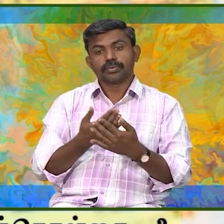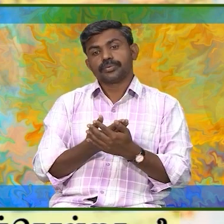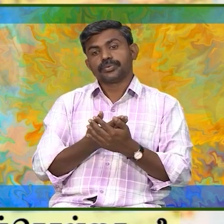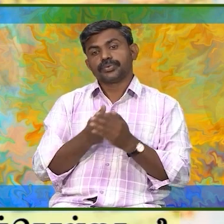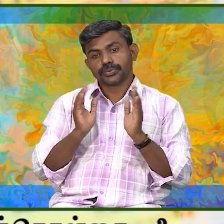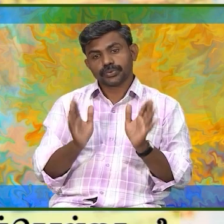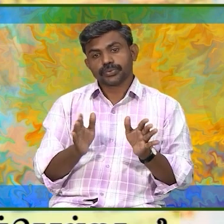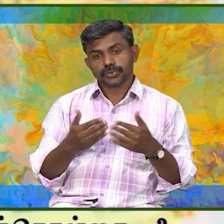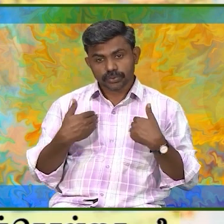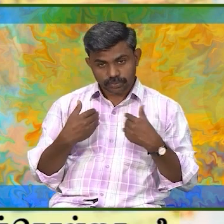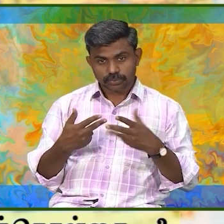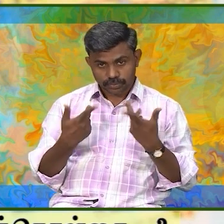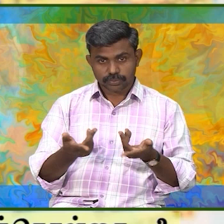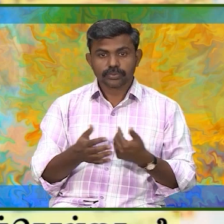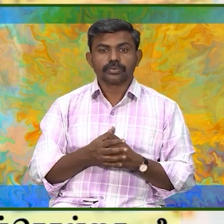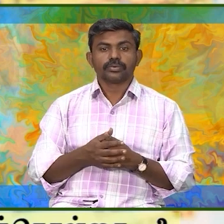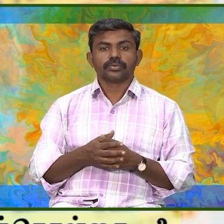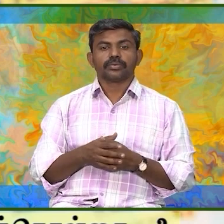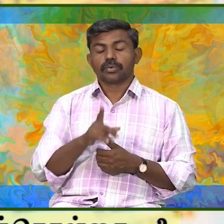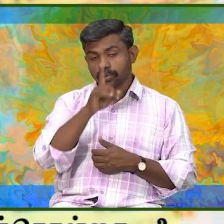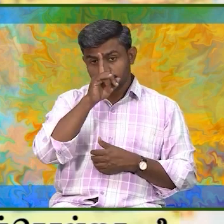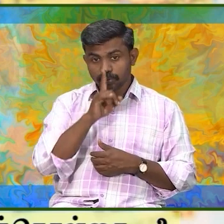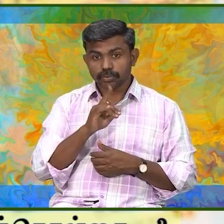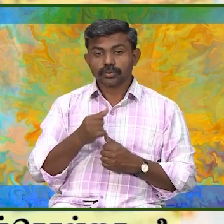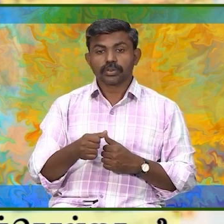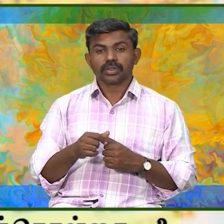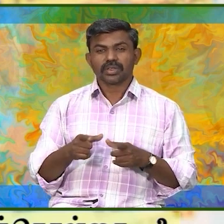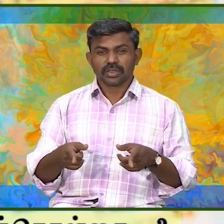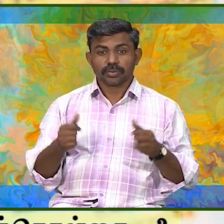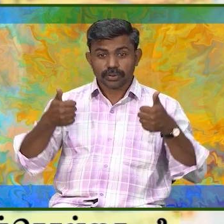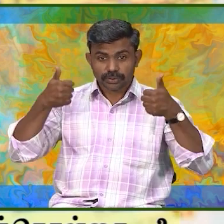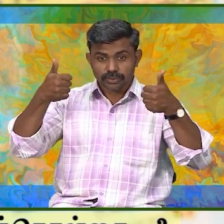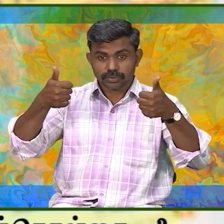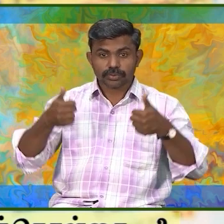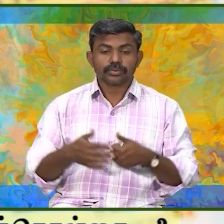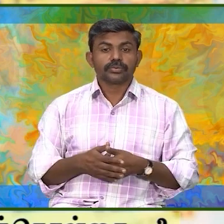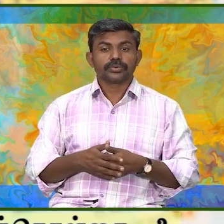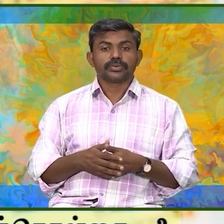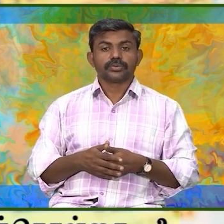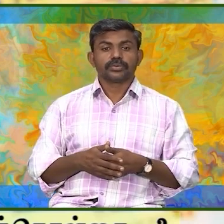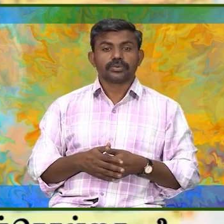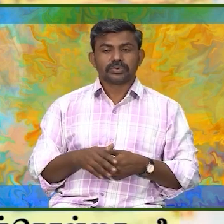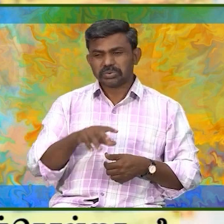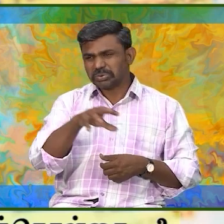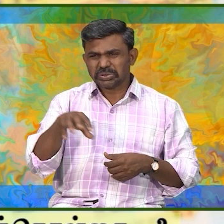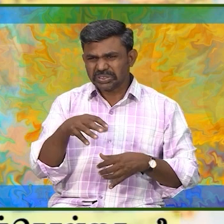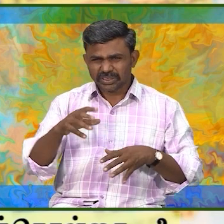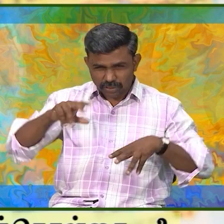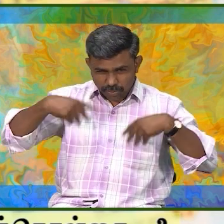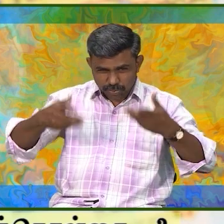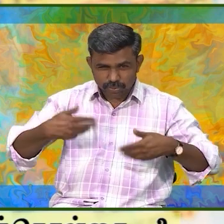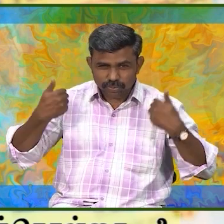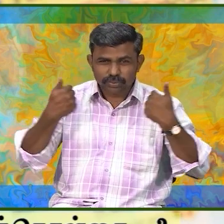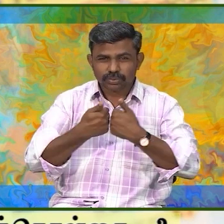இருக்க முடியும். ஏன், நாம் கூட அப்படி தான், அமைதியாக இருந்தால்தான் எதுவுமே சாதிக்க முடியும். உள்ளூருக்குள்ள கலவரமும்